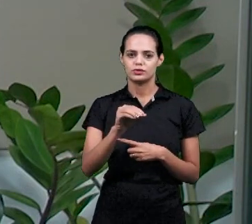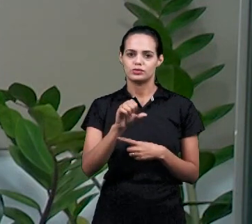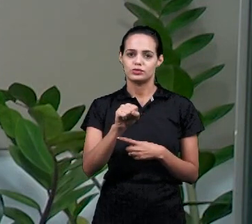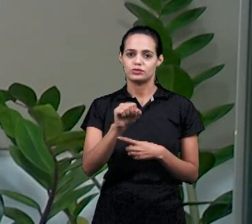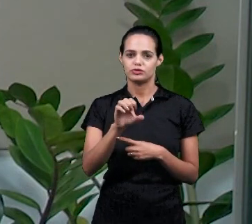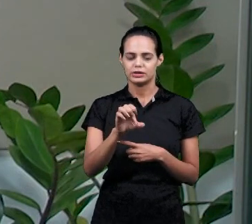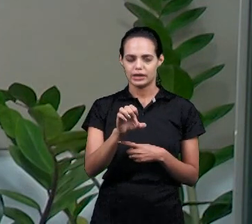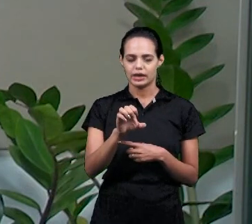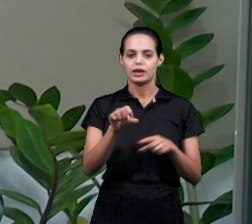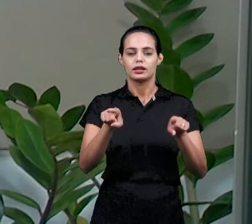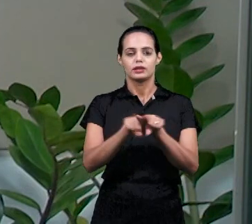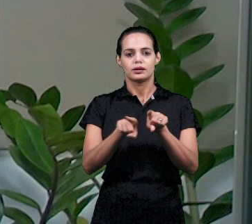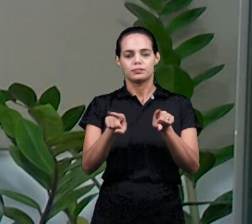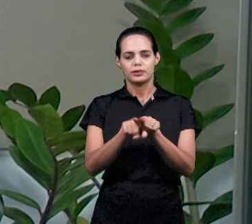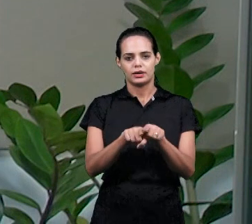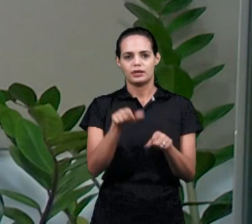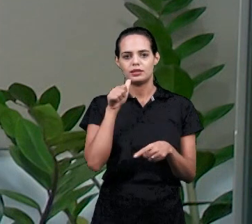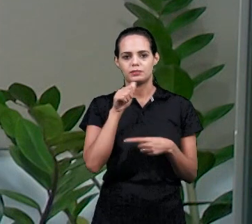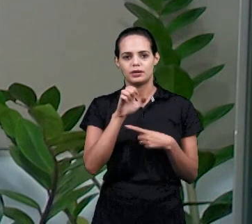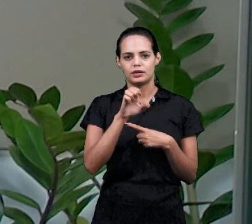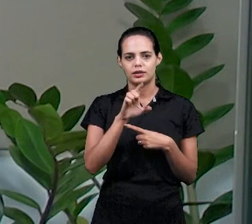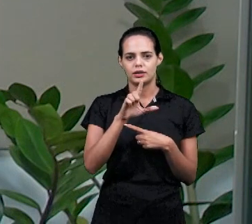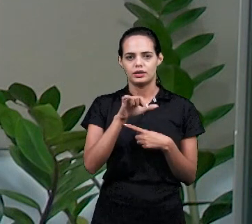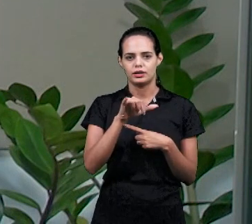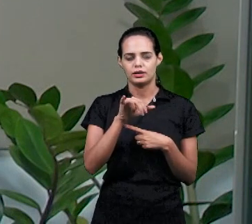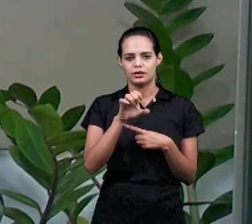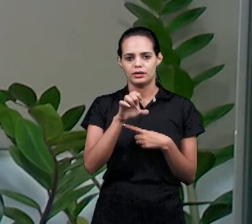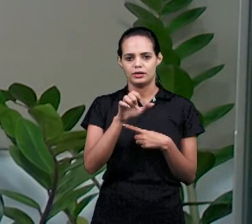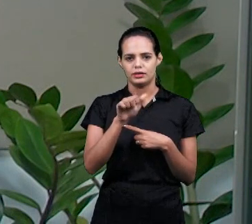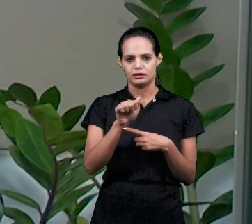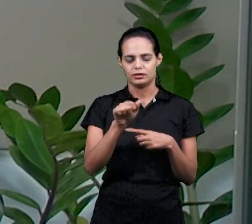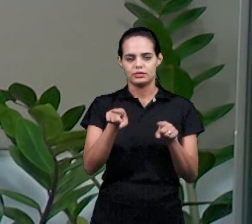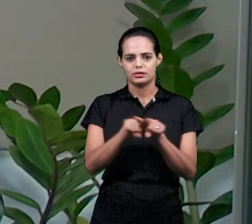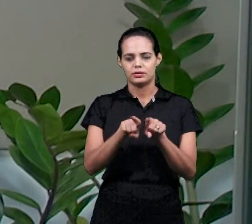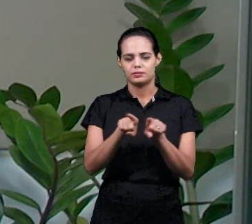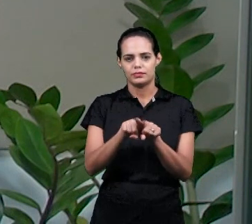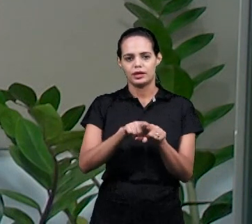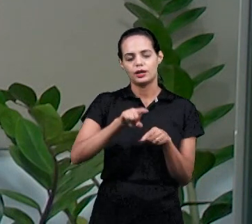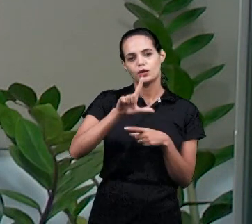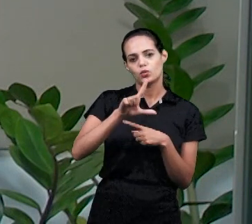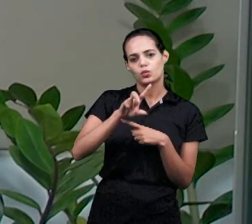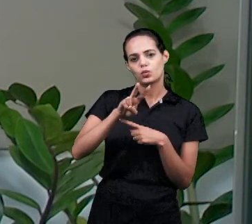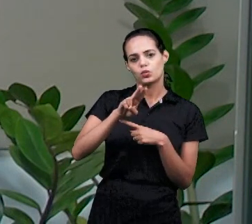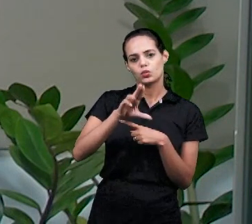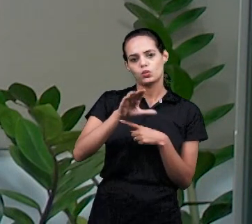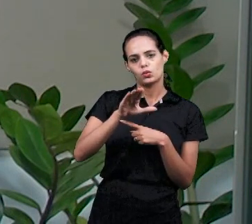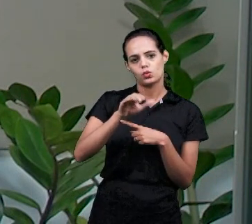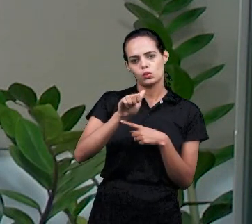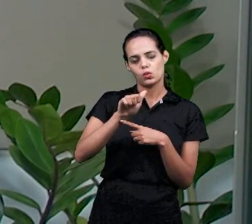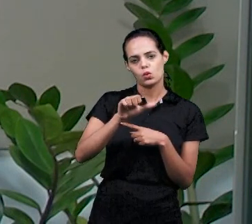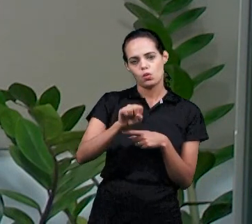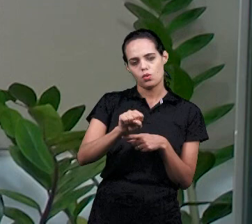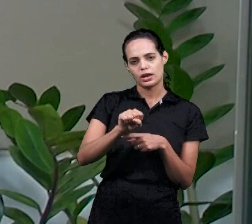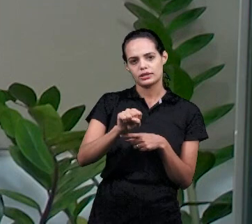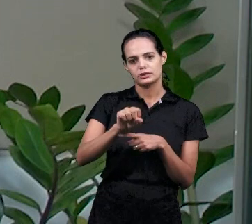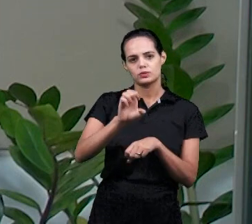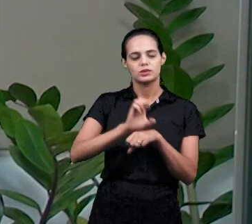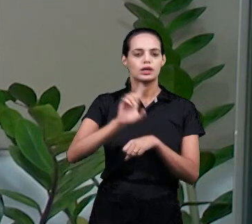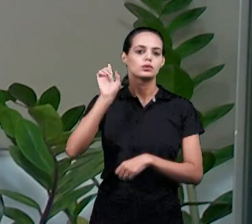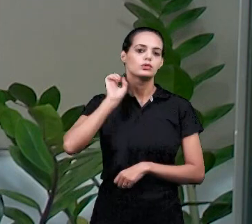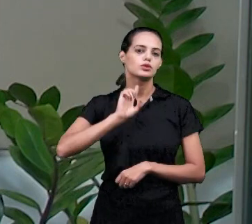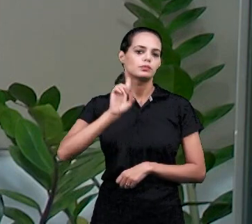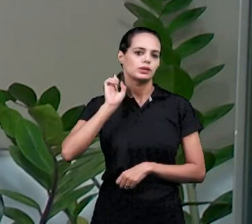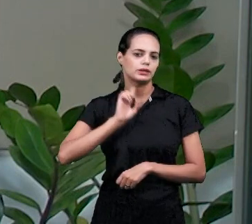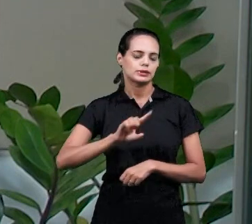et José Lucas, nos bien-aimés de Governador Valadares, de l'église de Manhães.